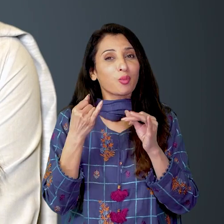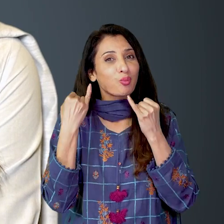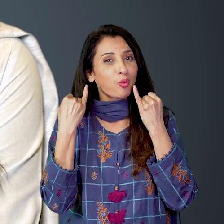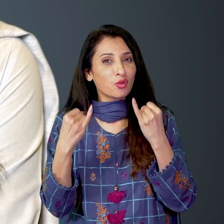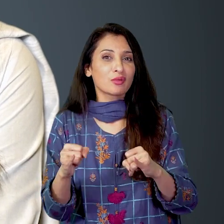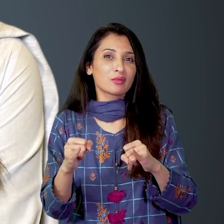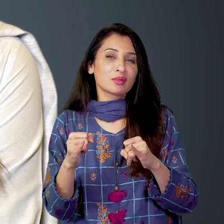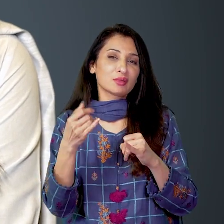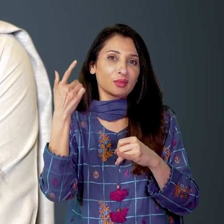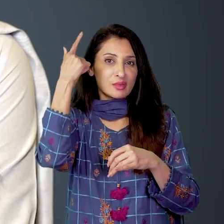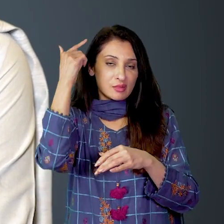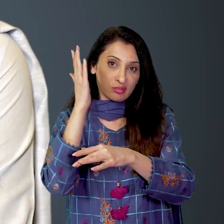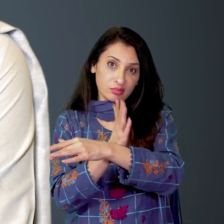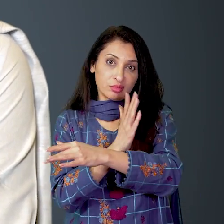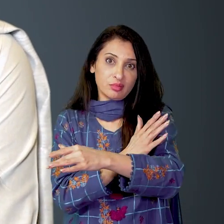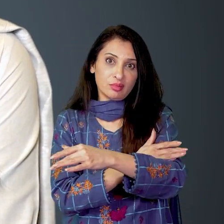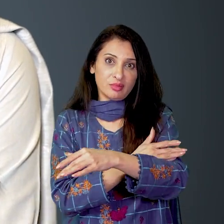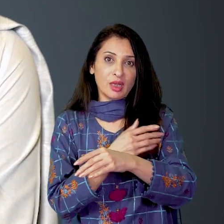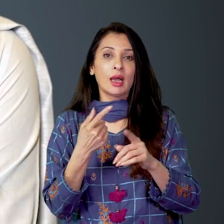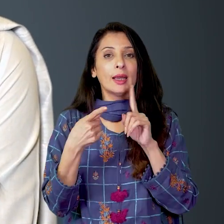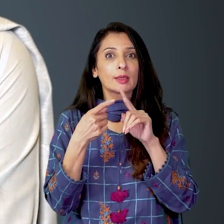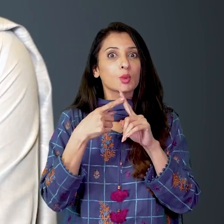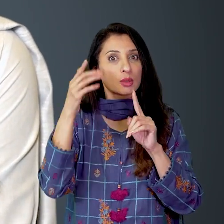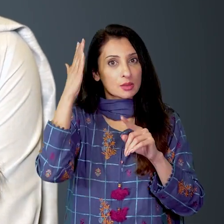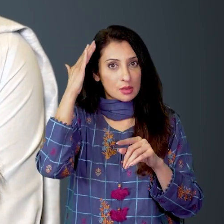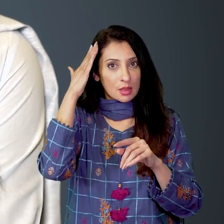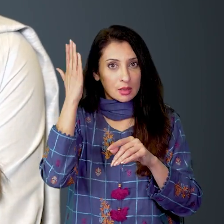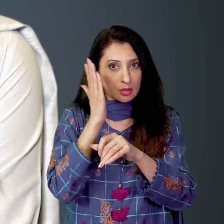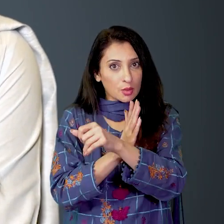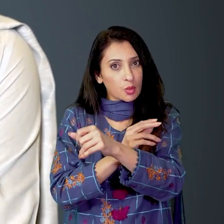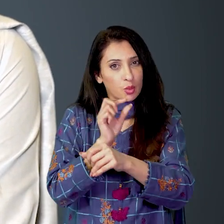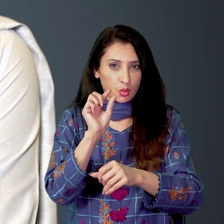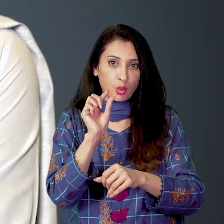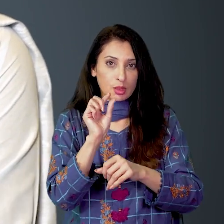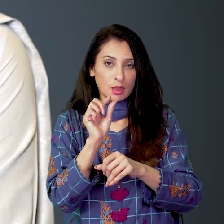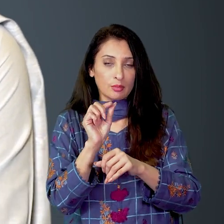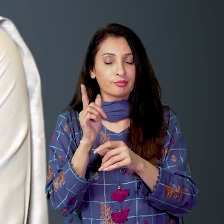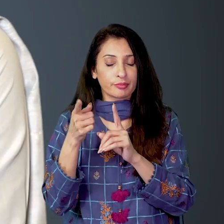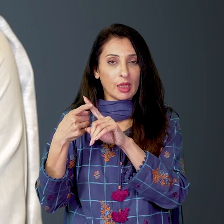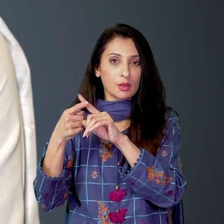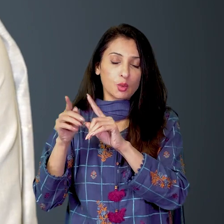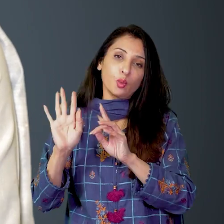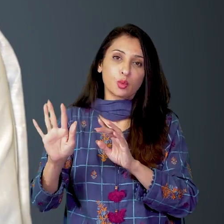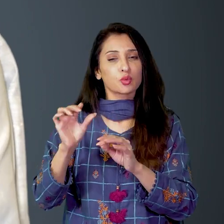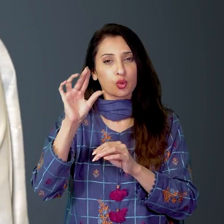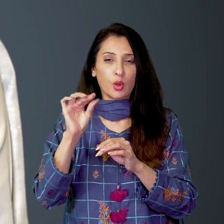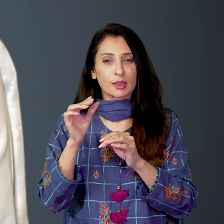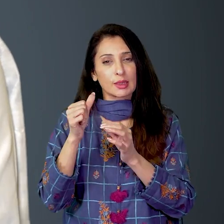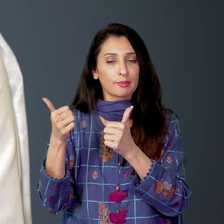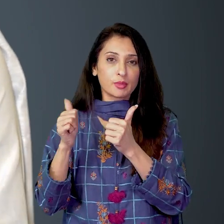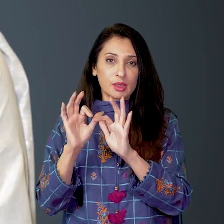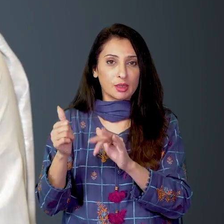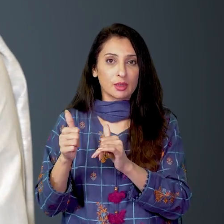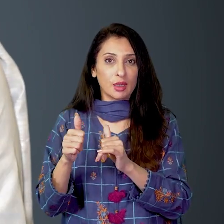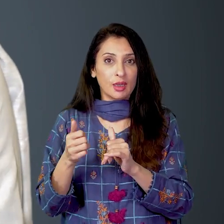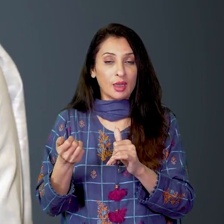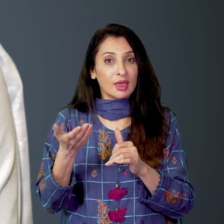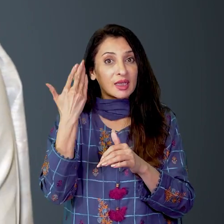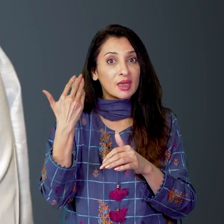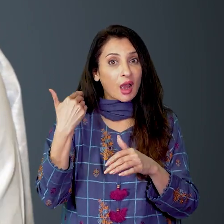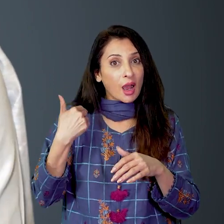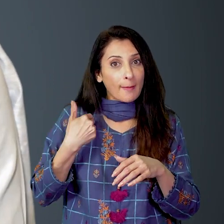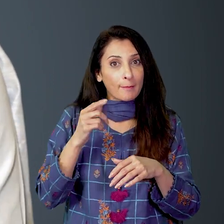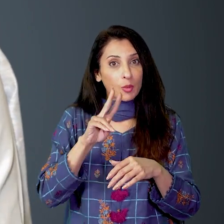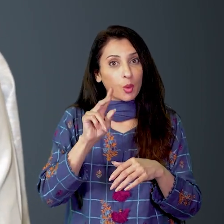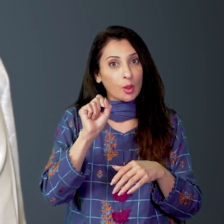इंजरी है जिसके अंदर आपके सर पे चोट लगी, आपकी हड्डी पे छोटा फ्रैक्चर आया, आपने दवाइयाँ दी, उसको हल कर लिया, ठीक। लेकिन हमें वो